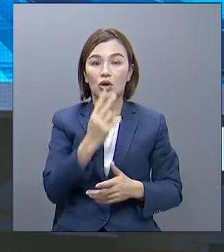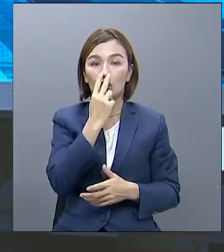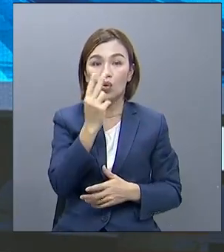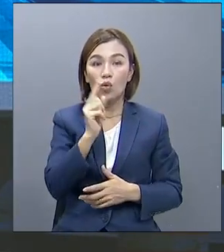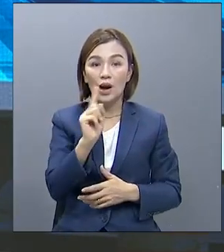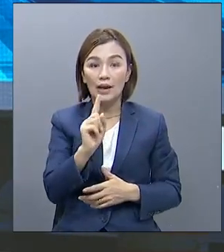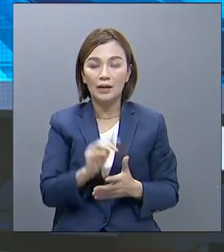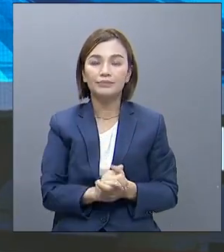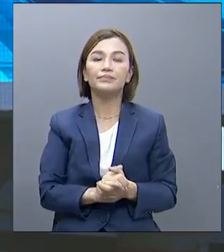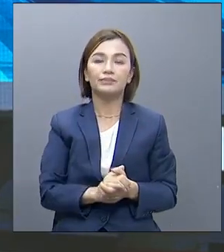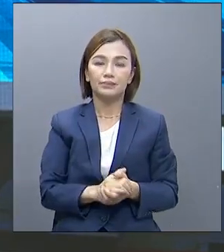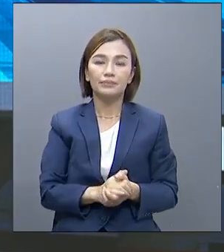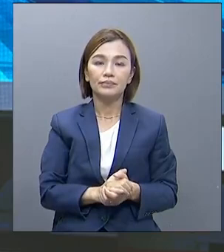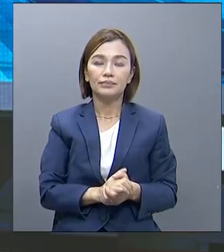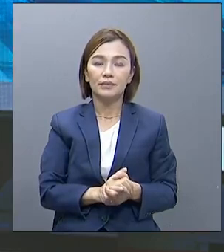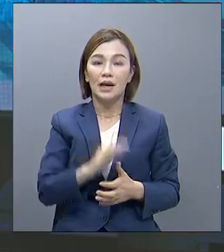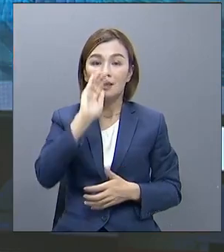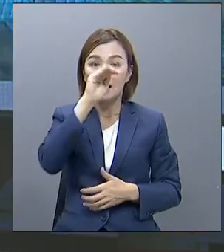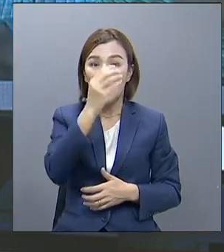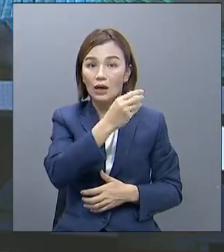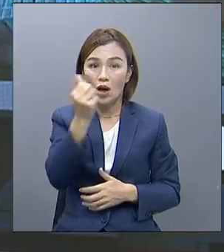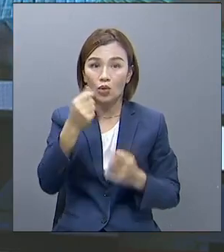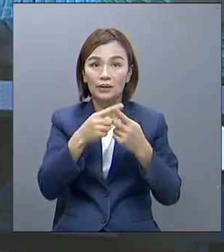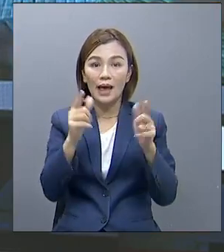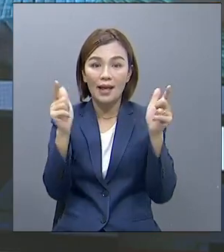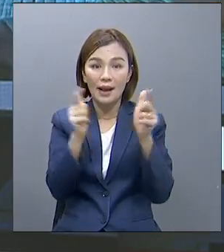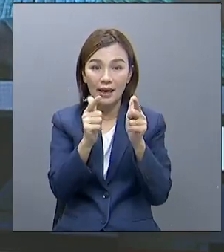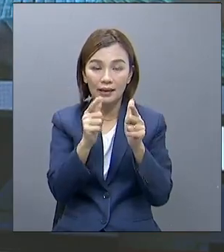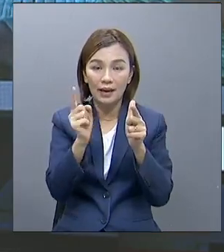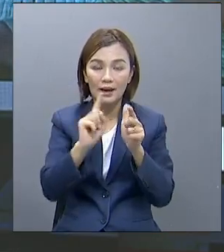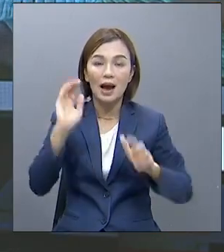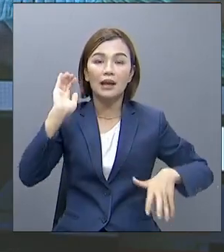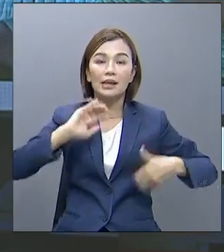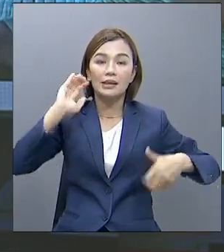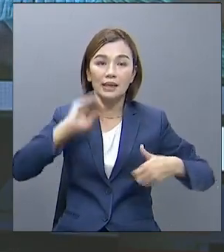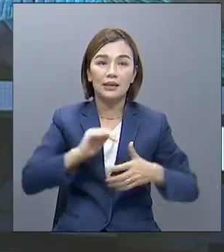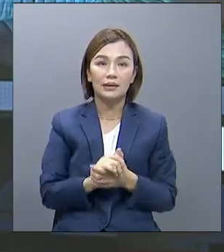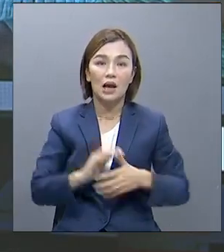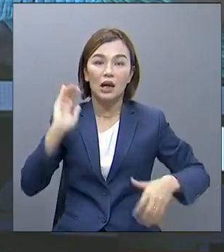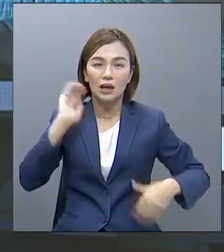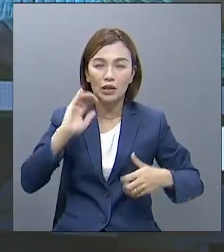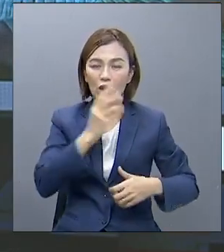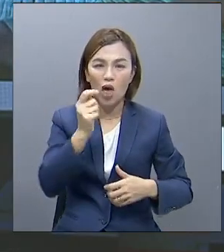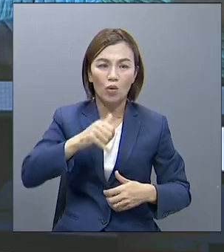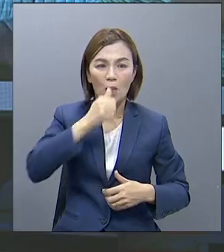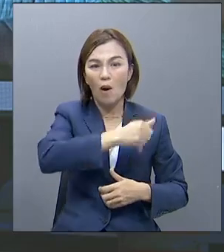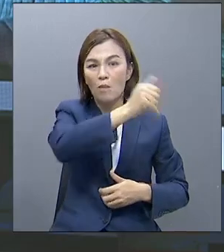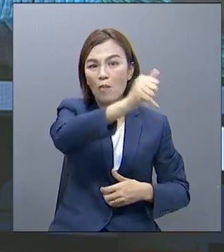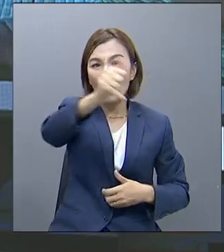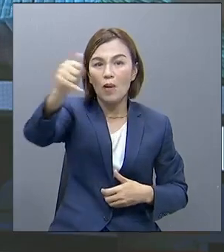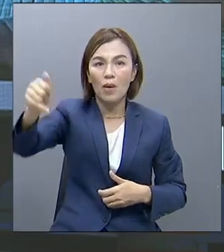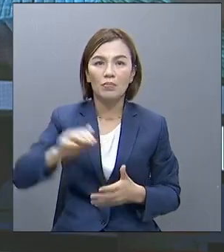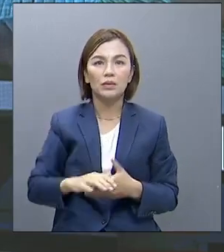ที่ตัวเล็กแต่วิ่งไวตัวอะไรคะคุณผู้ชมลิงค่ะโอ้โหวิ่งไวแล้วก็เร็วมากๆสร้างความ